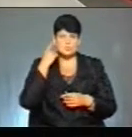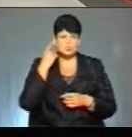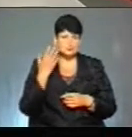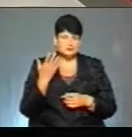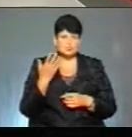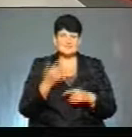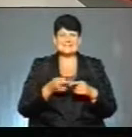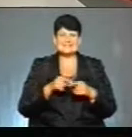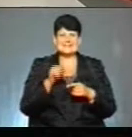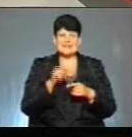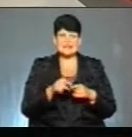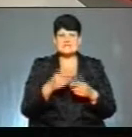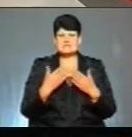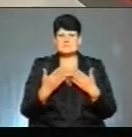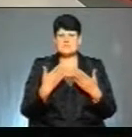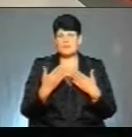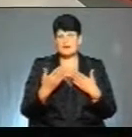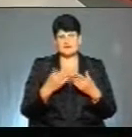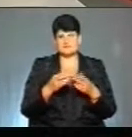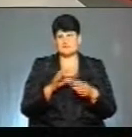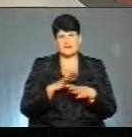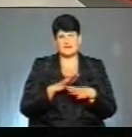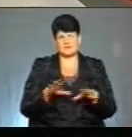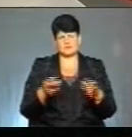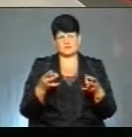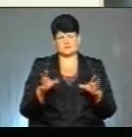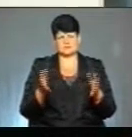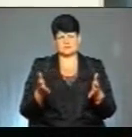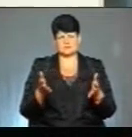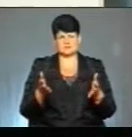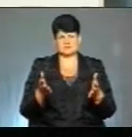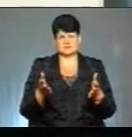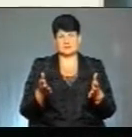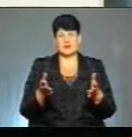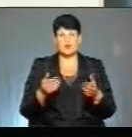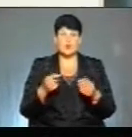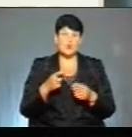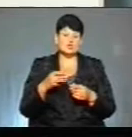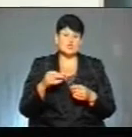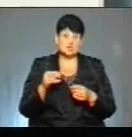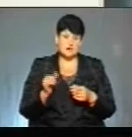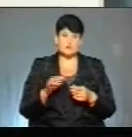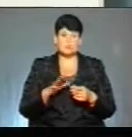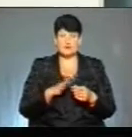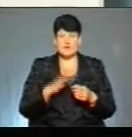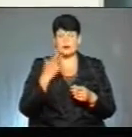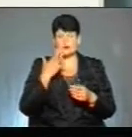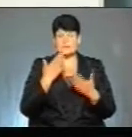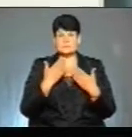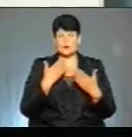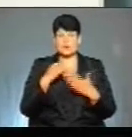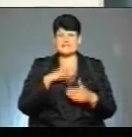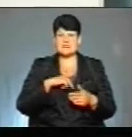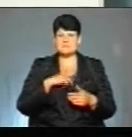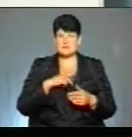думку, такі співбесіди не були завжди доцільними, хоча не виключає варіант, коли спілкується психолог